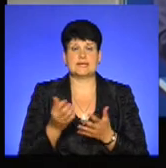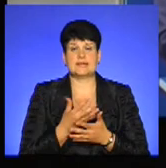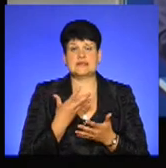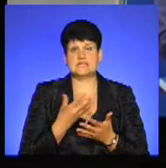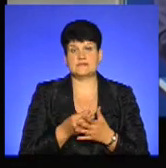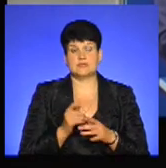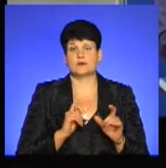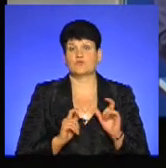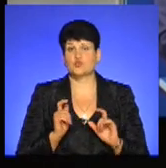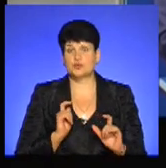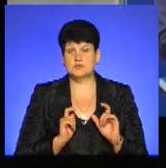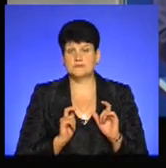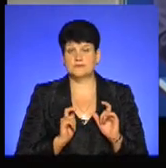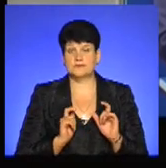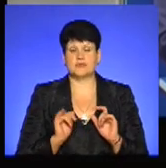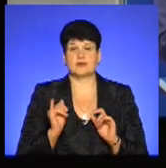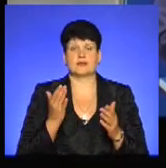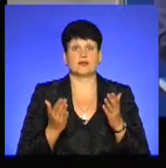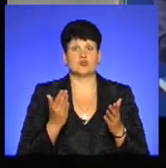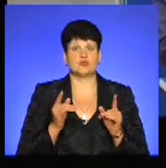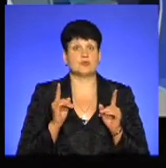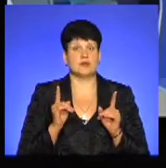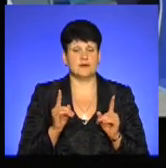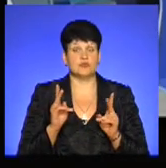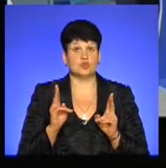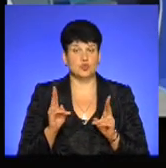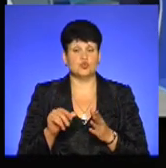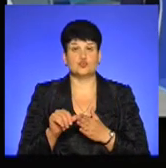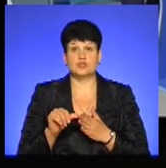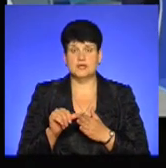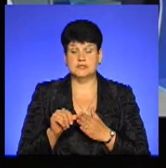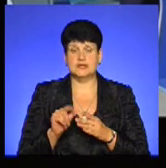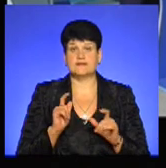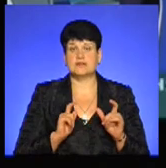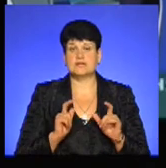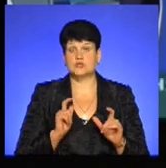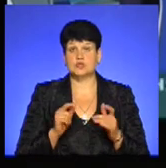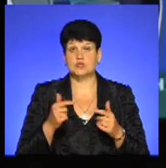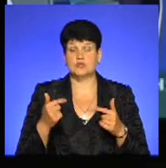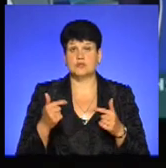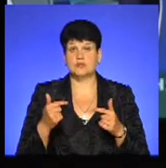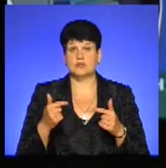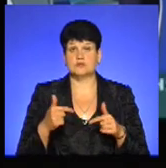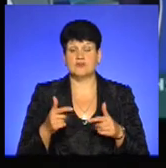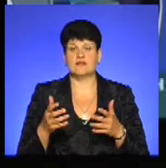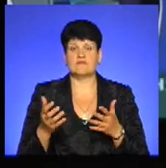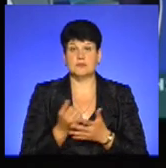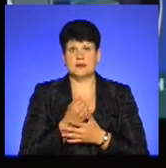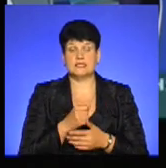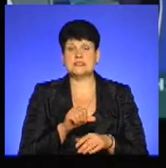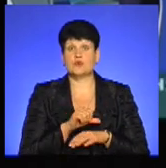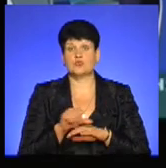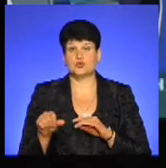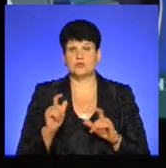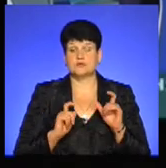вуз, і якщо навіть хтось із учасників тестування цьогорічних вибере закордонний вуз, то я думаю, що це не